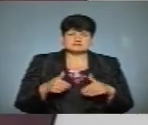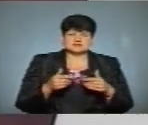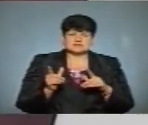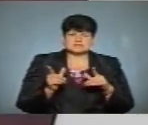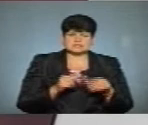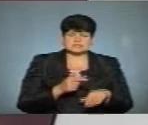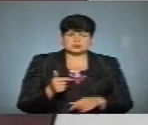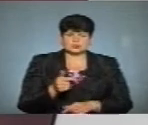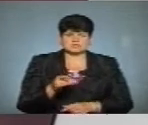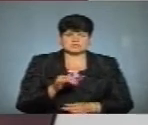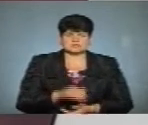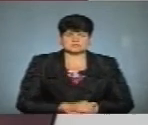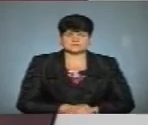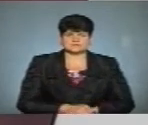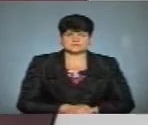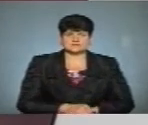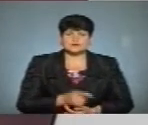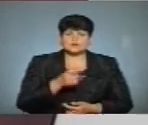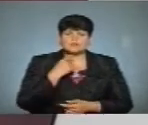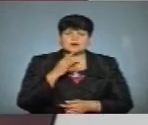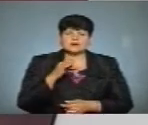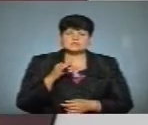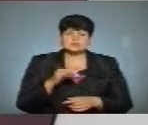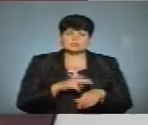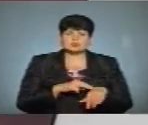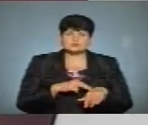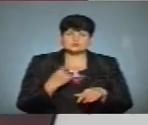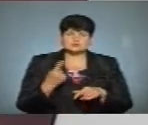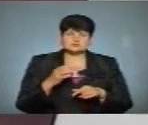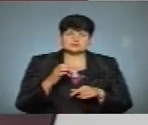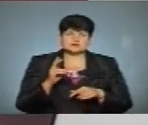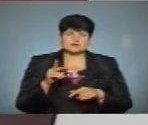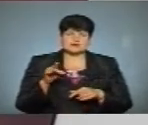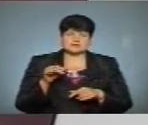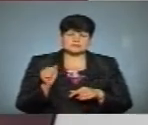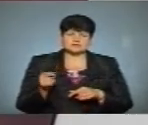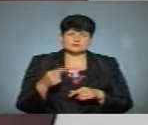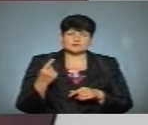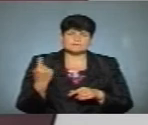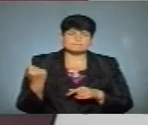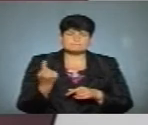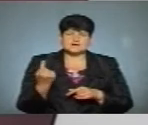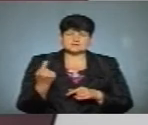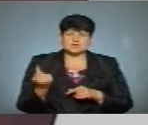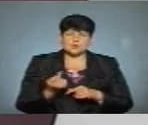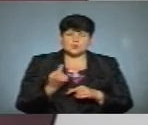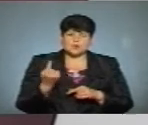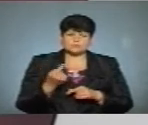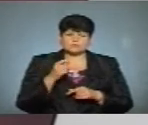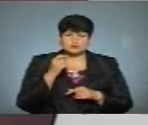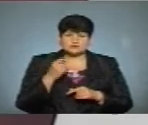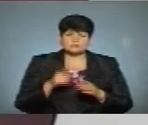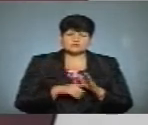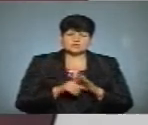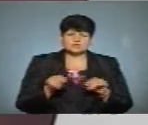Гусятин. За словами речника Нацполіції області Сергія Крети, Тернопільщина – перша область в Україні, де почали